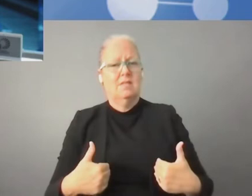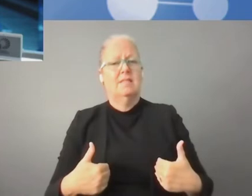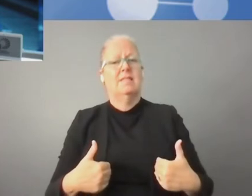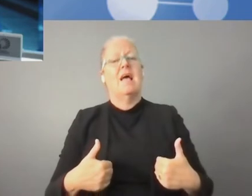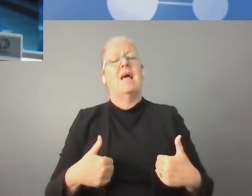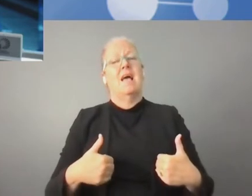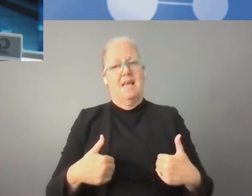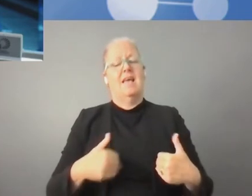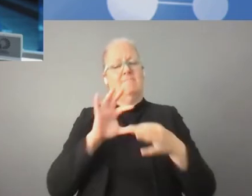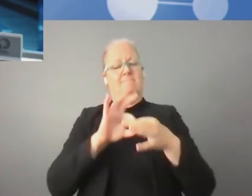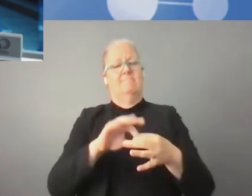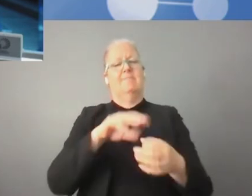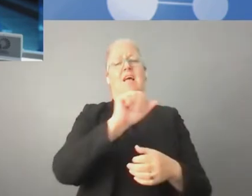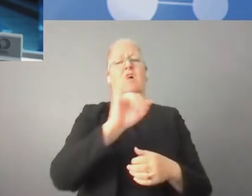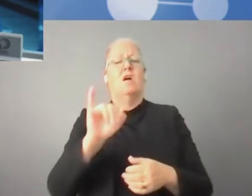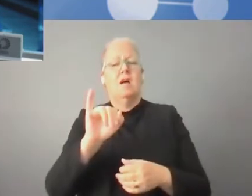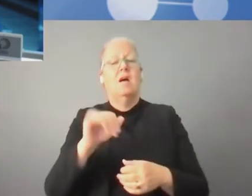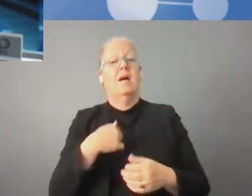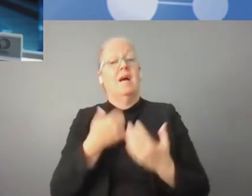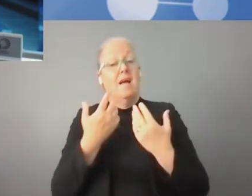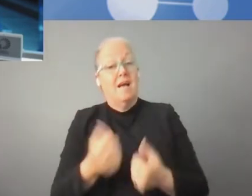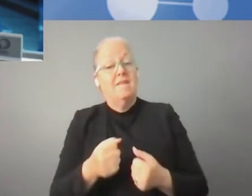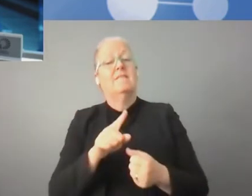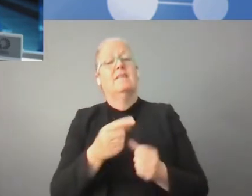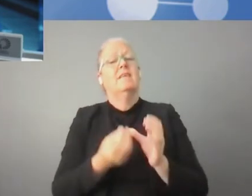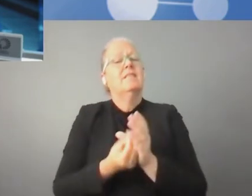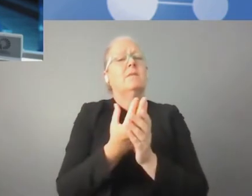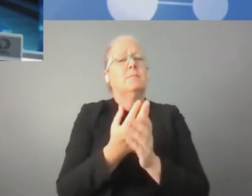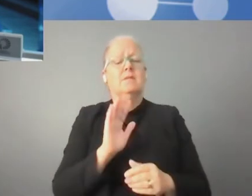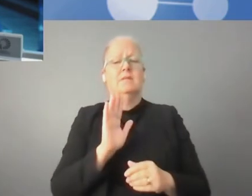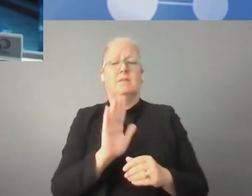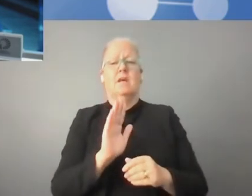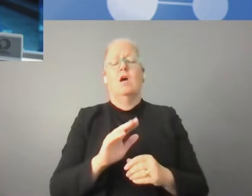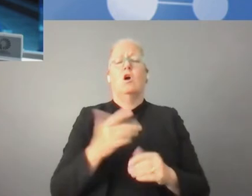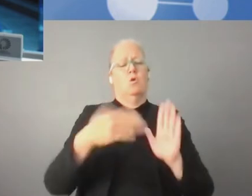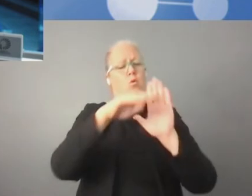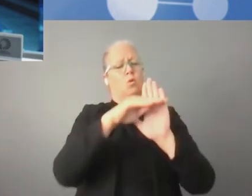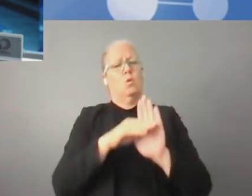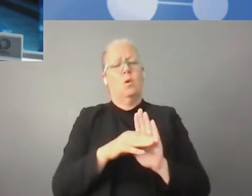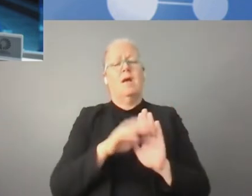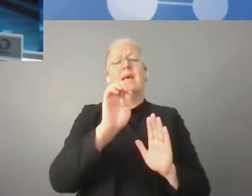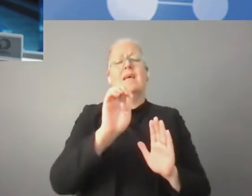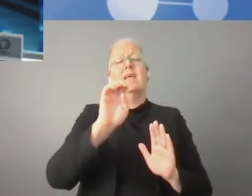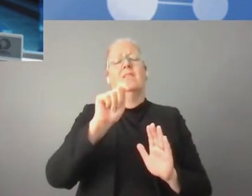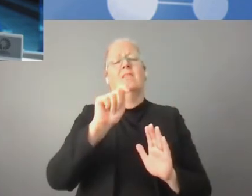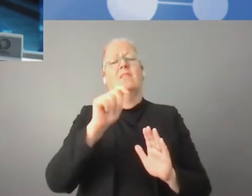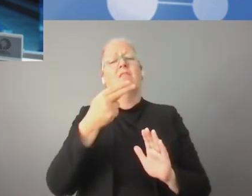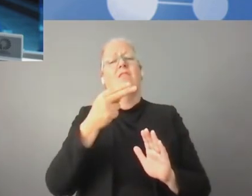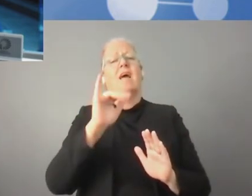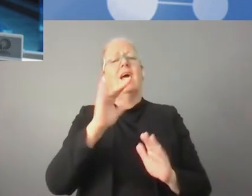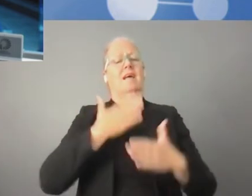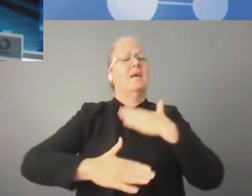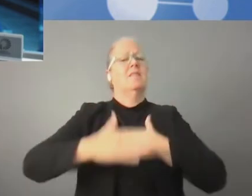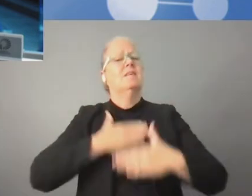决，但是我们在俄罗斯发展 AI 过程当中，我们想把想以